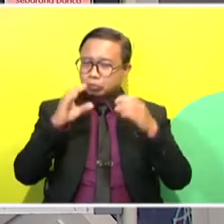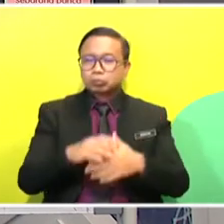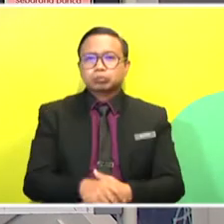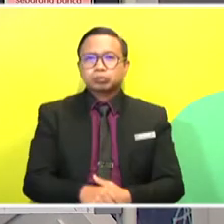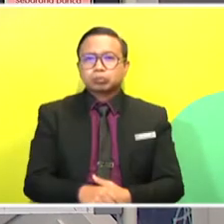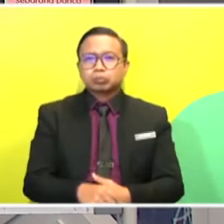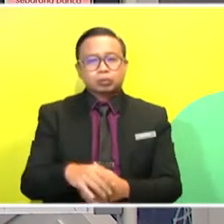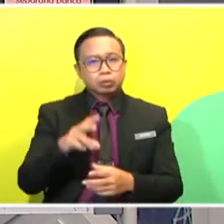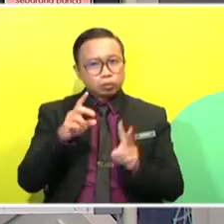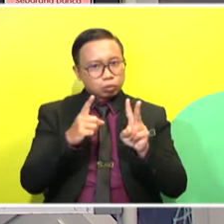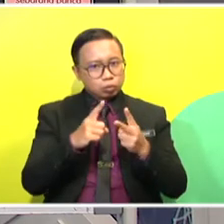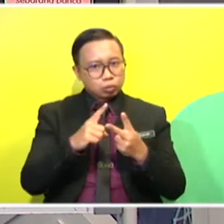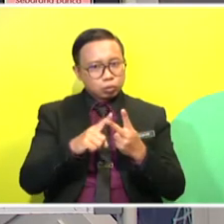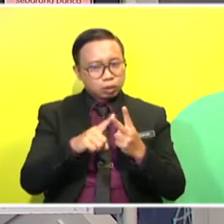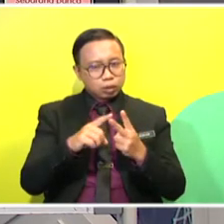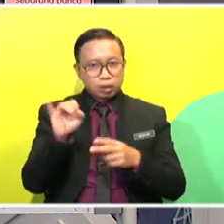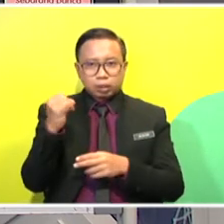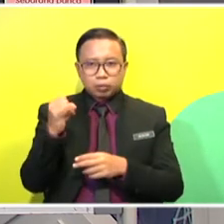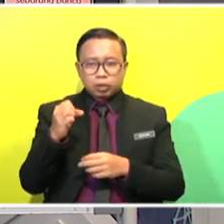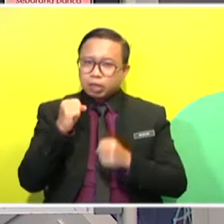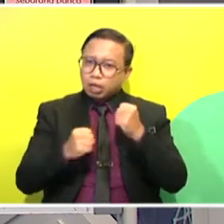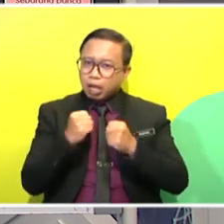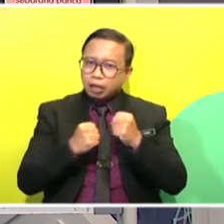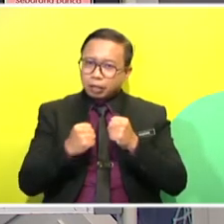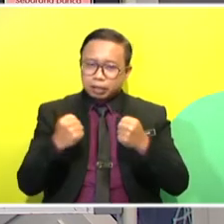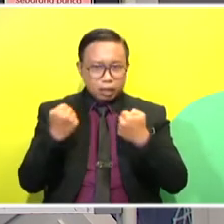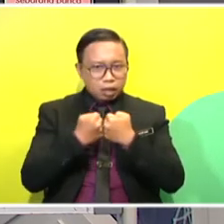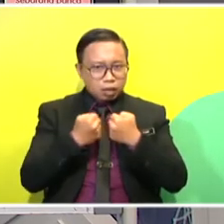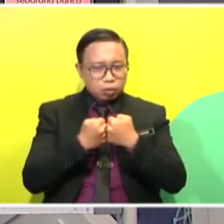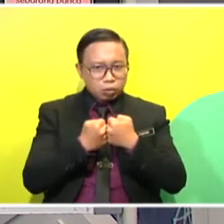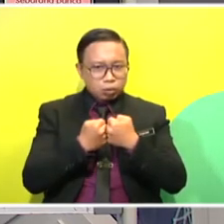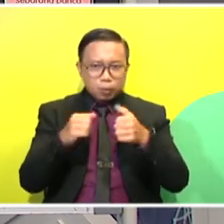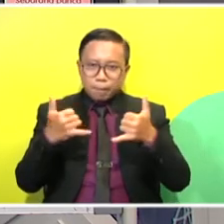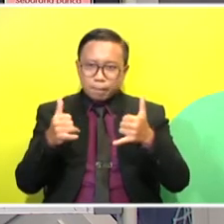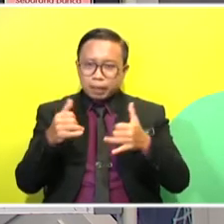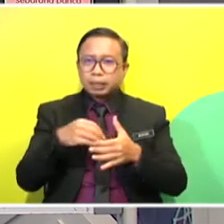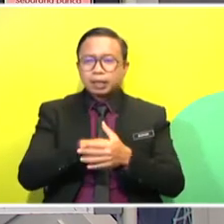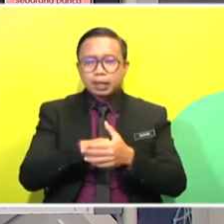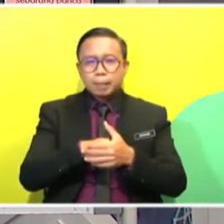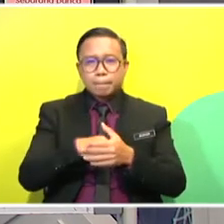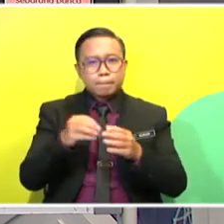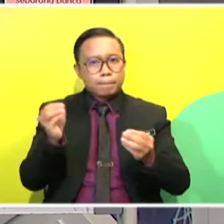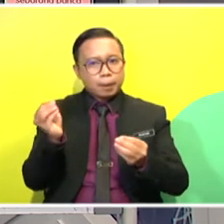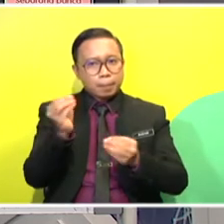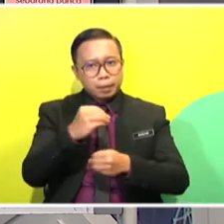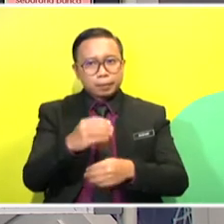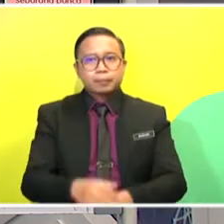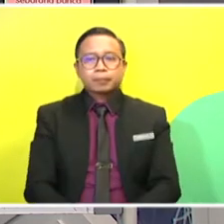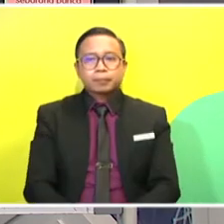dilarang berlari, dilarang bergurau senda dan bergaduh di dalam makmal komputer. Betul. Betul. Baik, yang